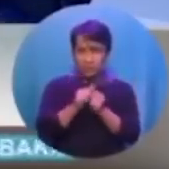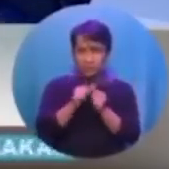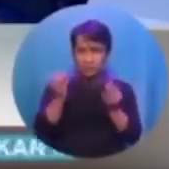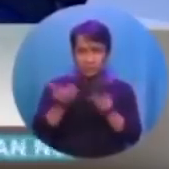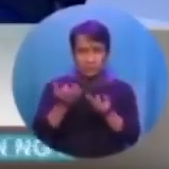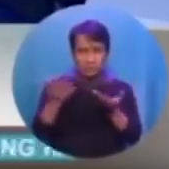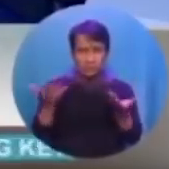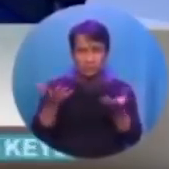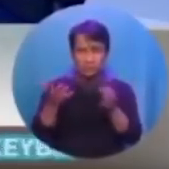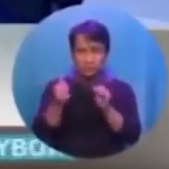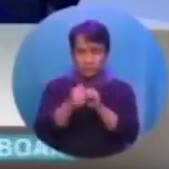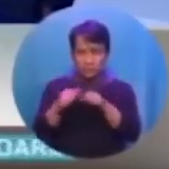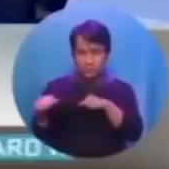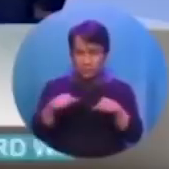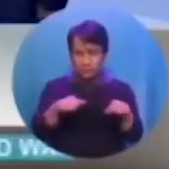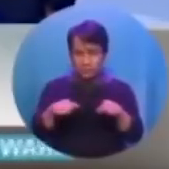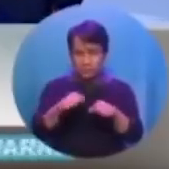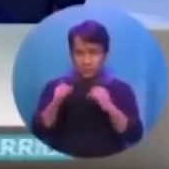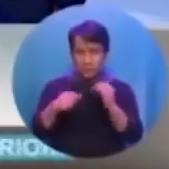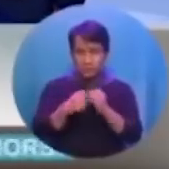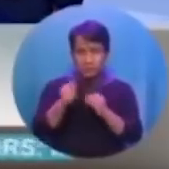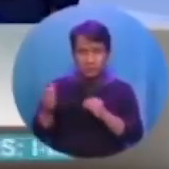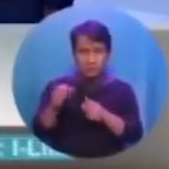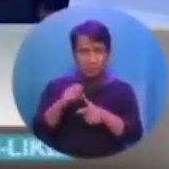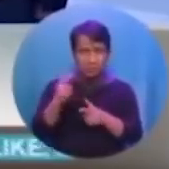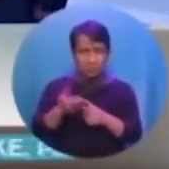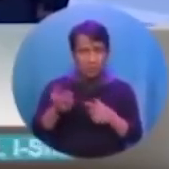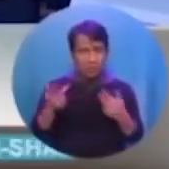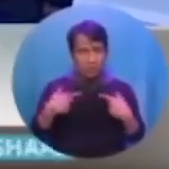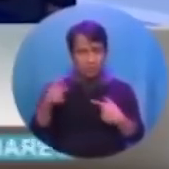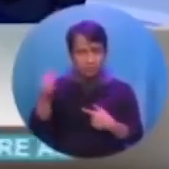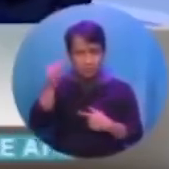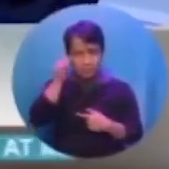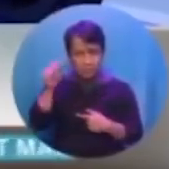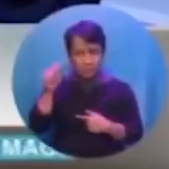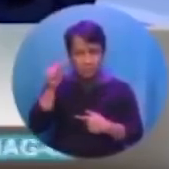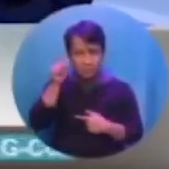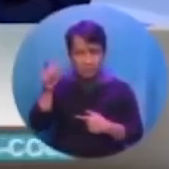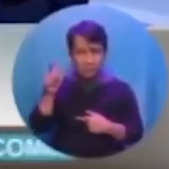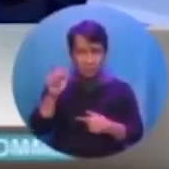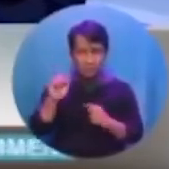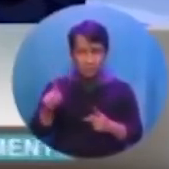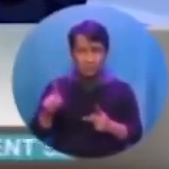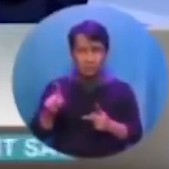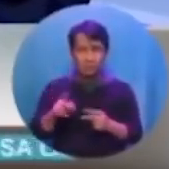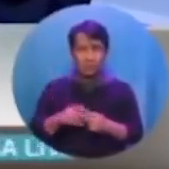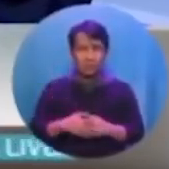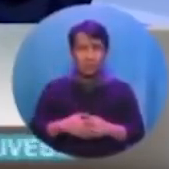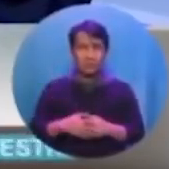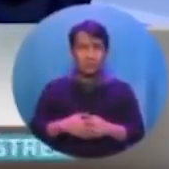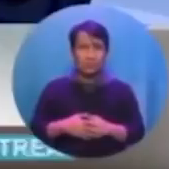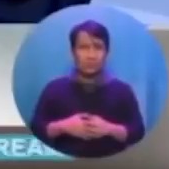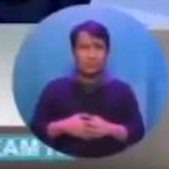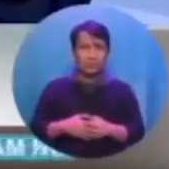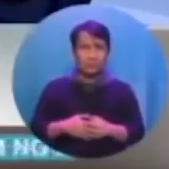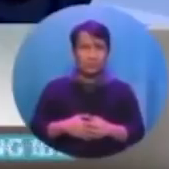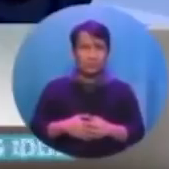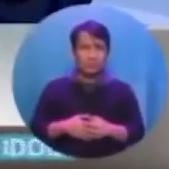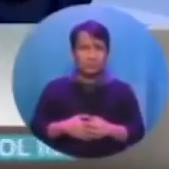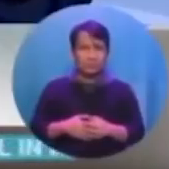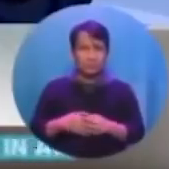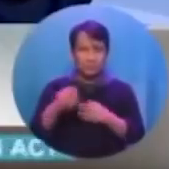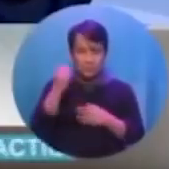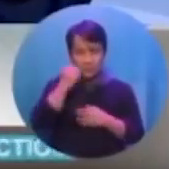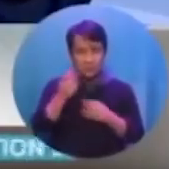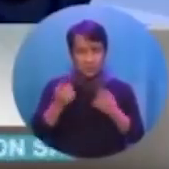na wala namang kinalaman sa mga aktibidad, kung meron man, ni Harjan. Okay, sir? Sir, palaking lahat yung ginagawa yan